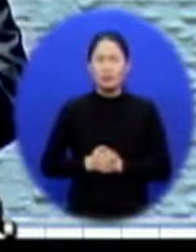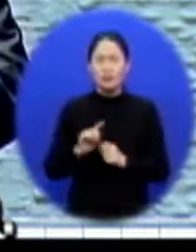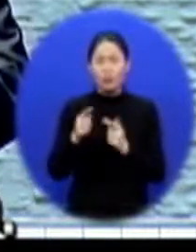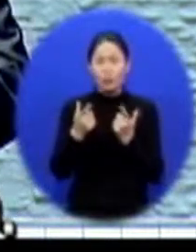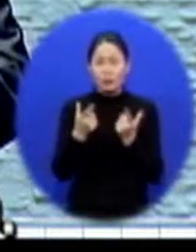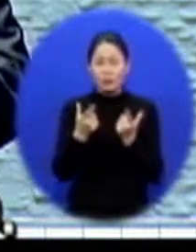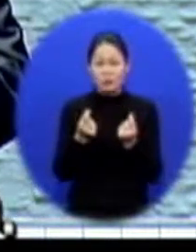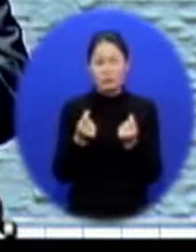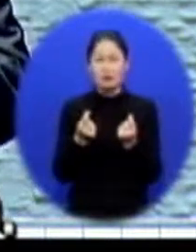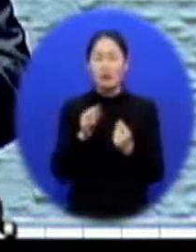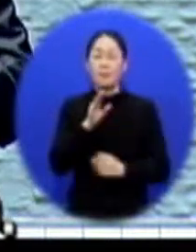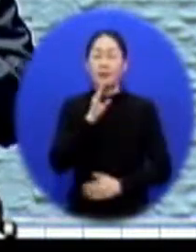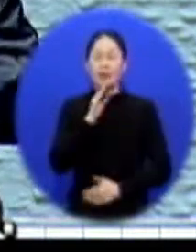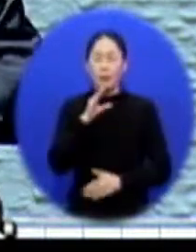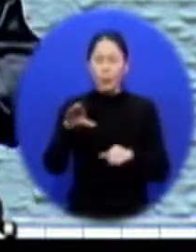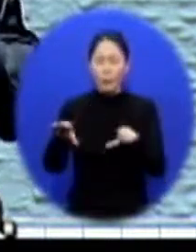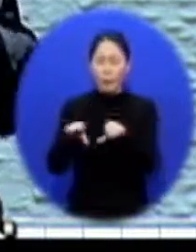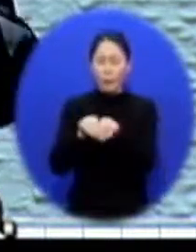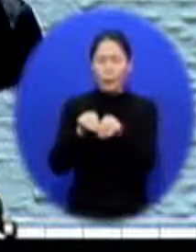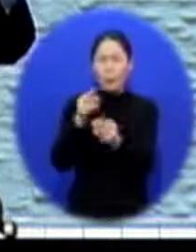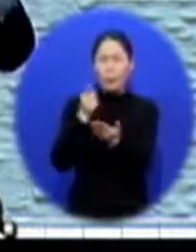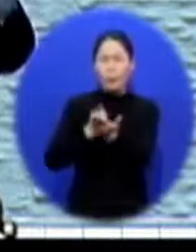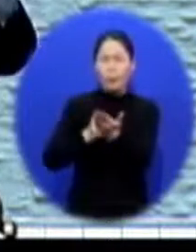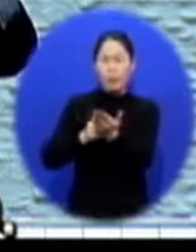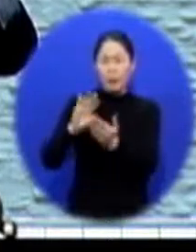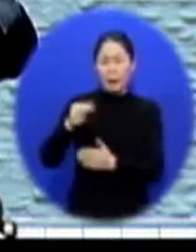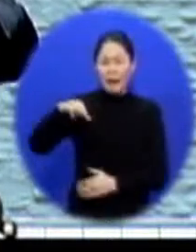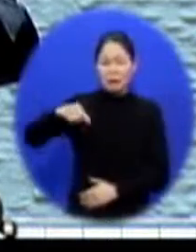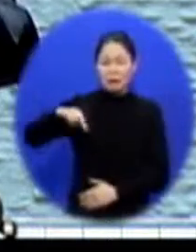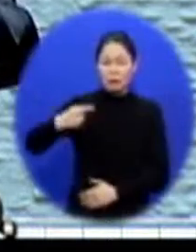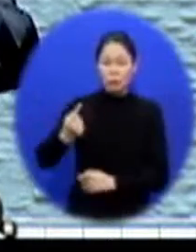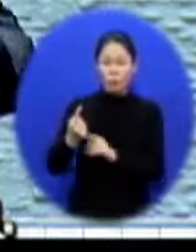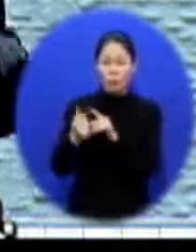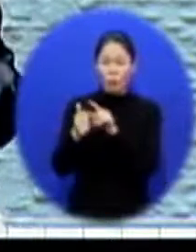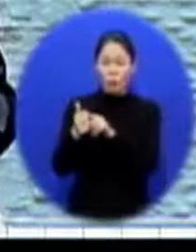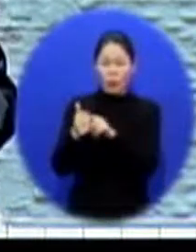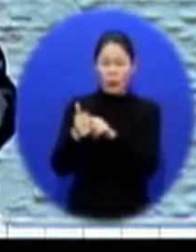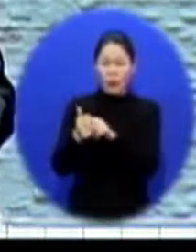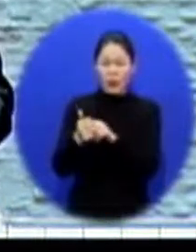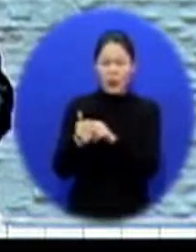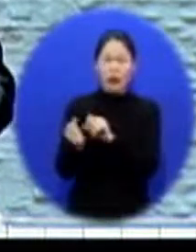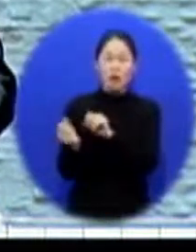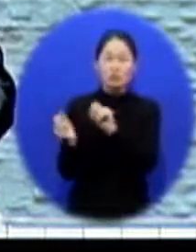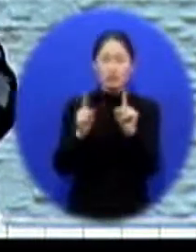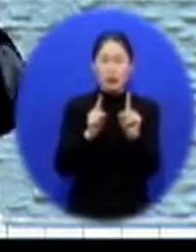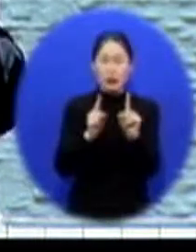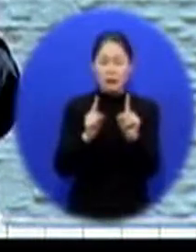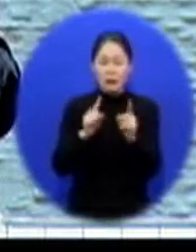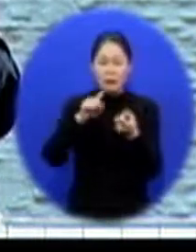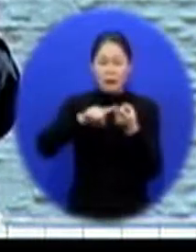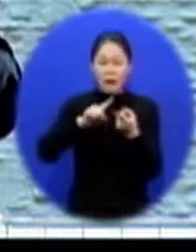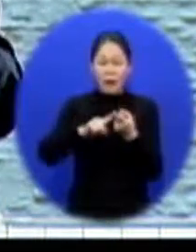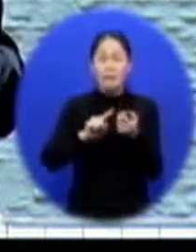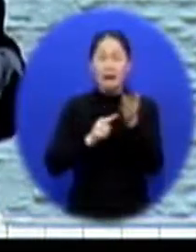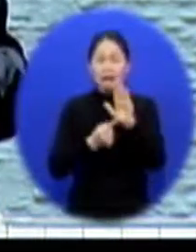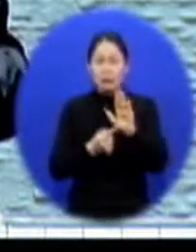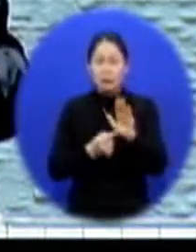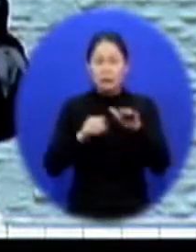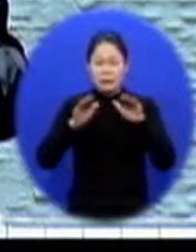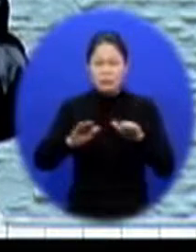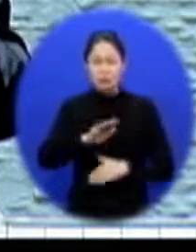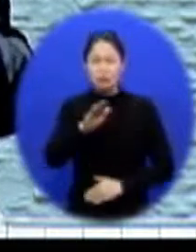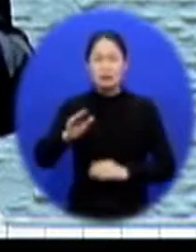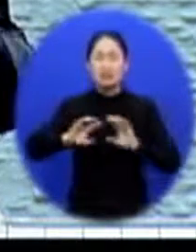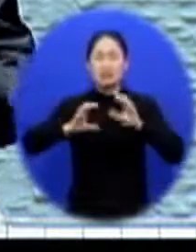이것이 바로 배수도 가 부활의 복음 에 대한 반응이 얻고 지금 현재 우리가 살고 있는 세상이 부활의